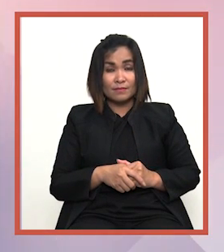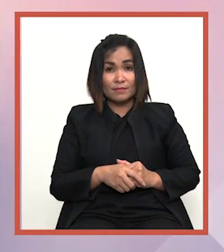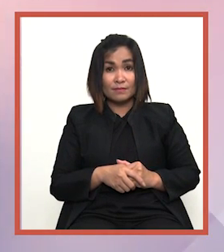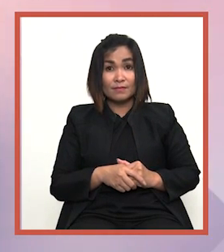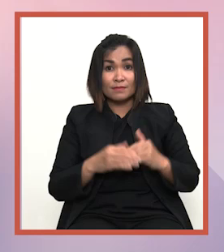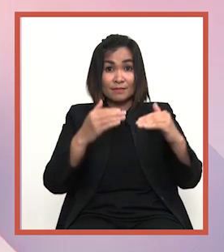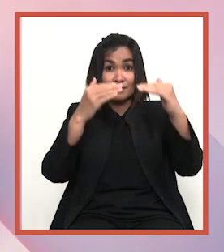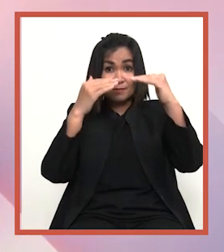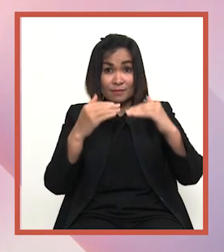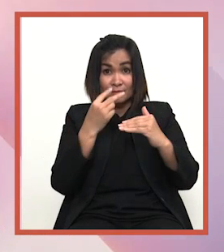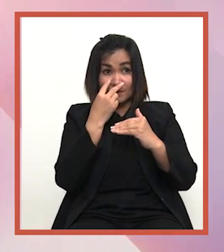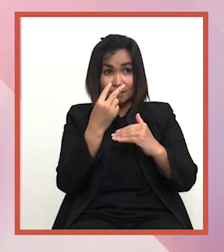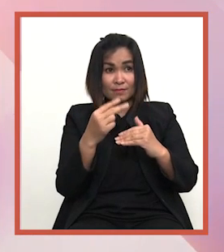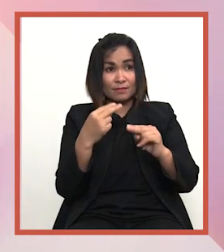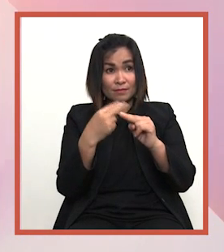อันดับต่อไปครับ